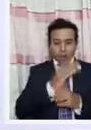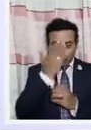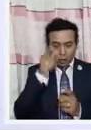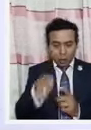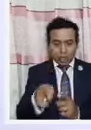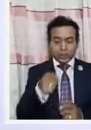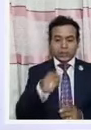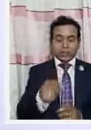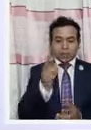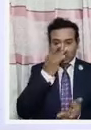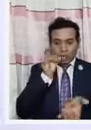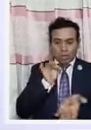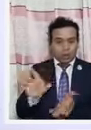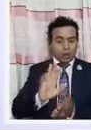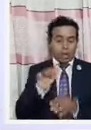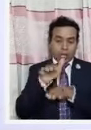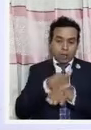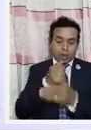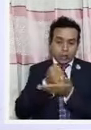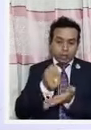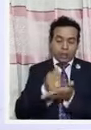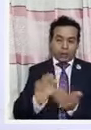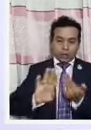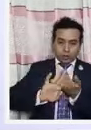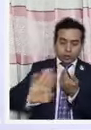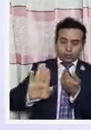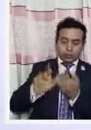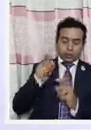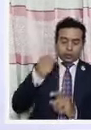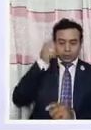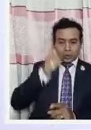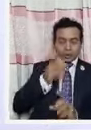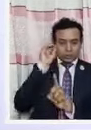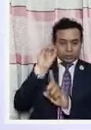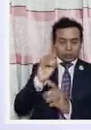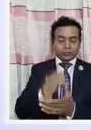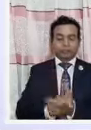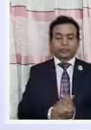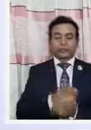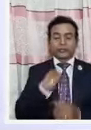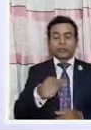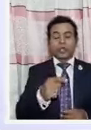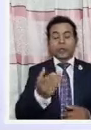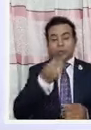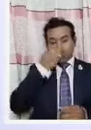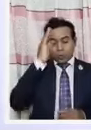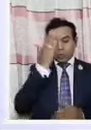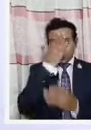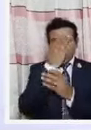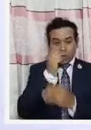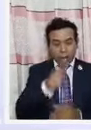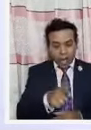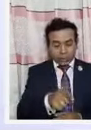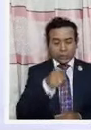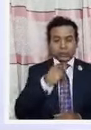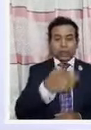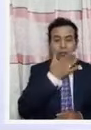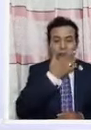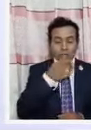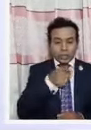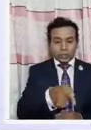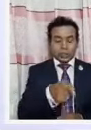যেন আমরা সজাগ দৃষ্টি রাখি কারণ যারা অসংক্রামক ব্যাধি যেমন উচ্চ রক্তচাপ ডায়াবেটিস ক্যান্সার হার্ট ডিজিজ কিডনি ডিজিজ